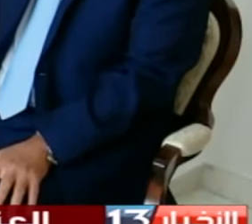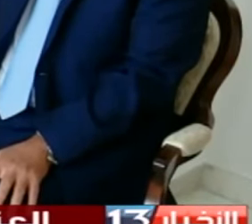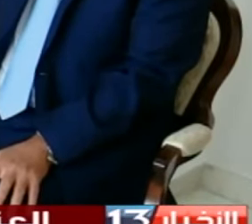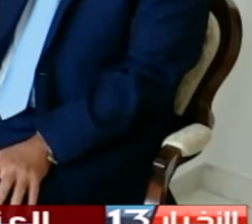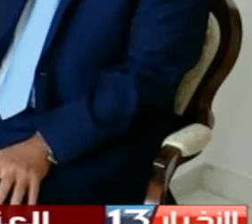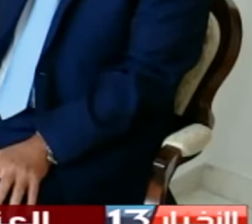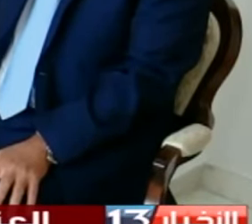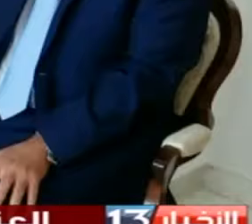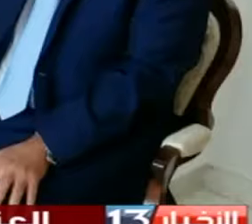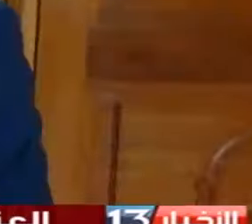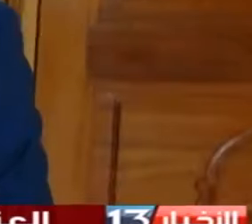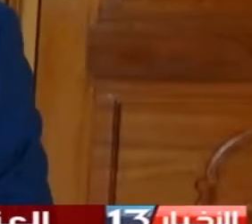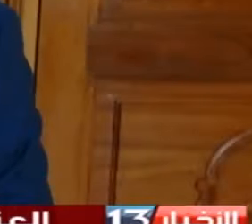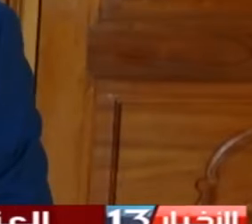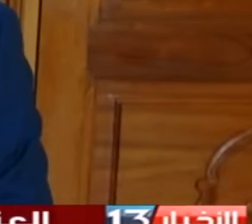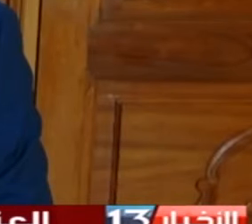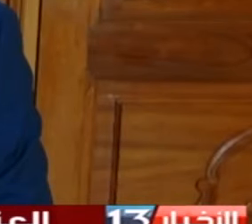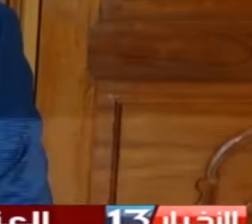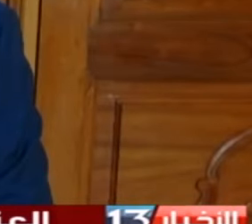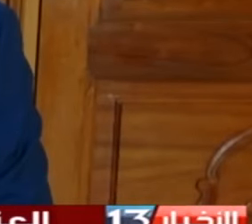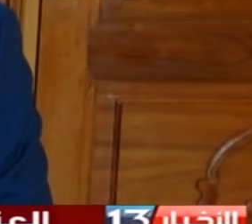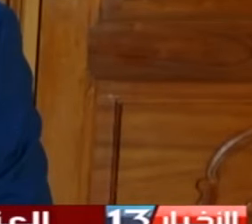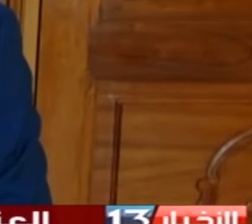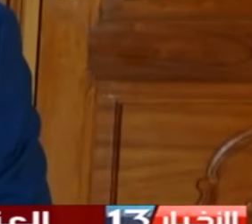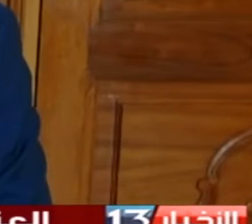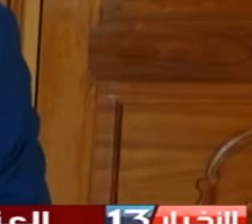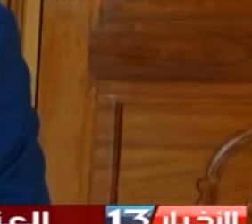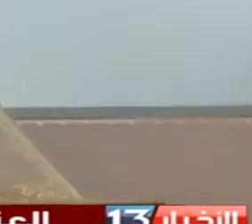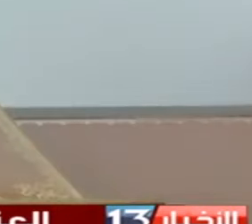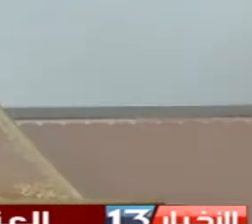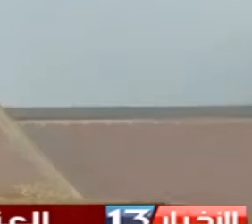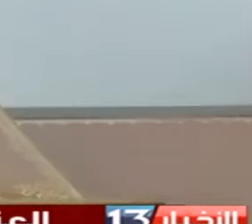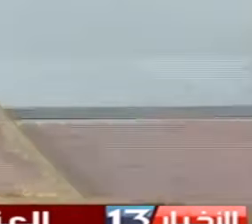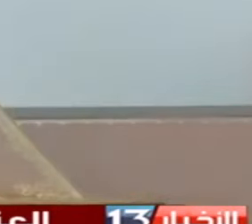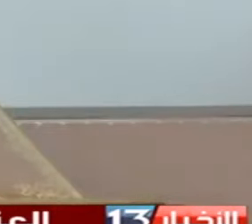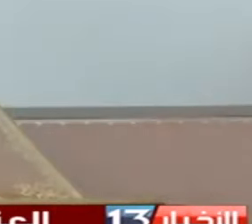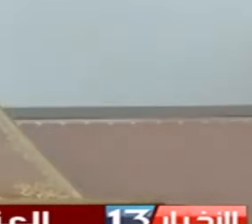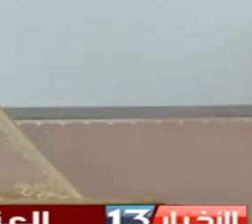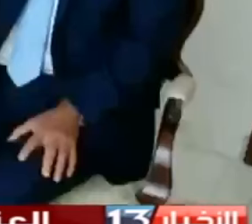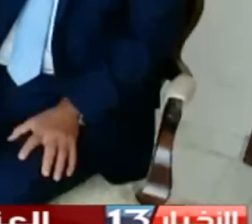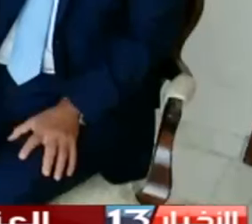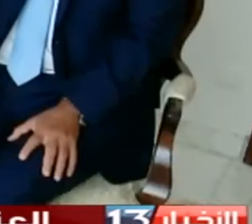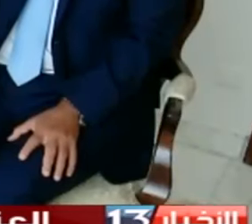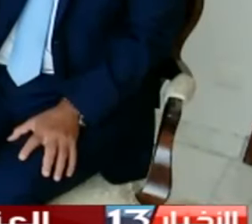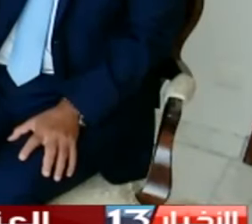تونس وخاصه على الحدود وعلي جاهزيه العليا للقوات العسكريه